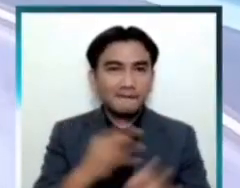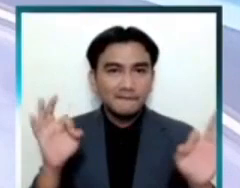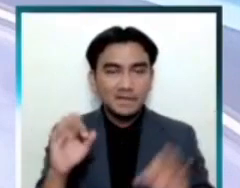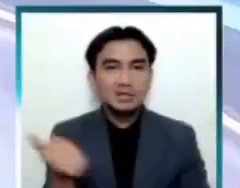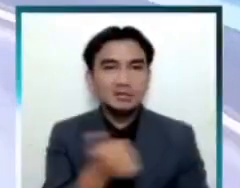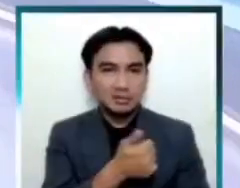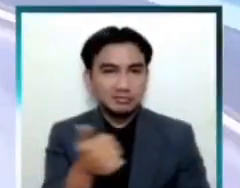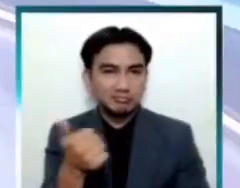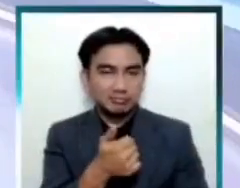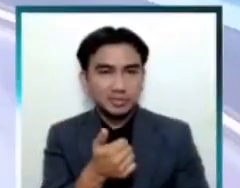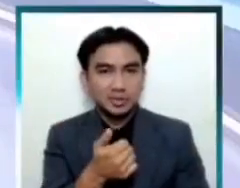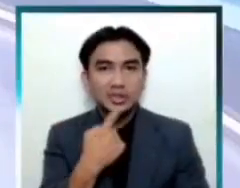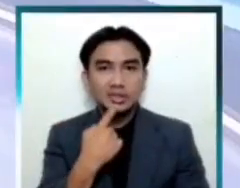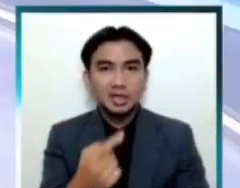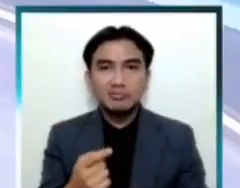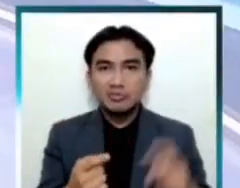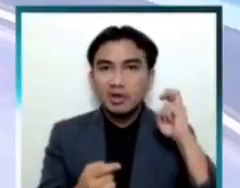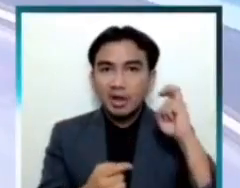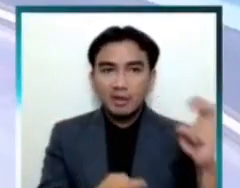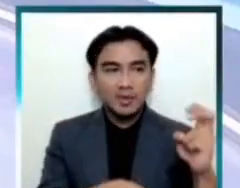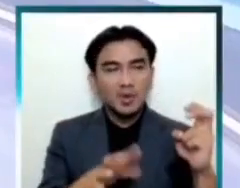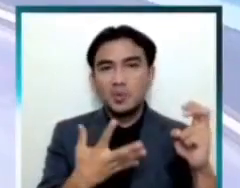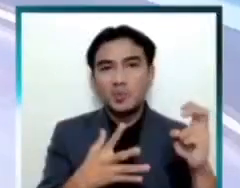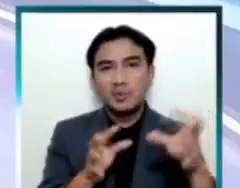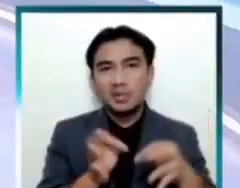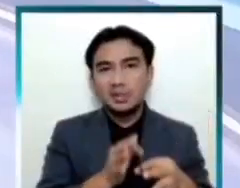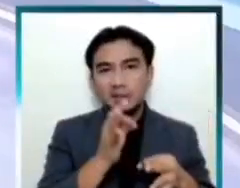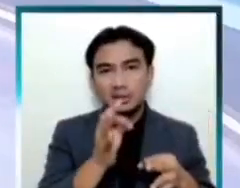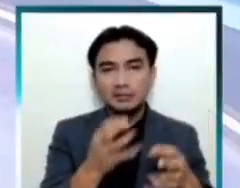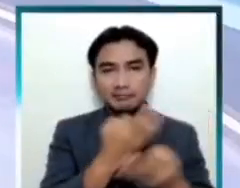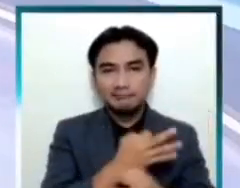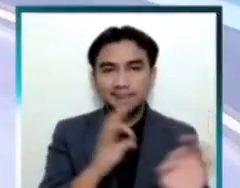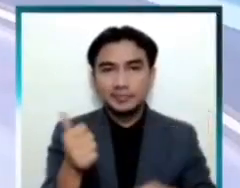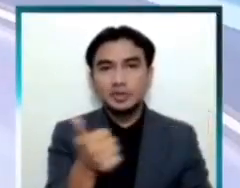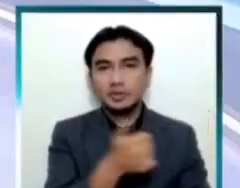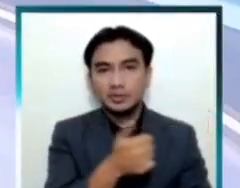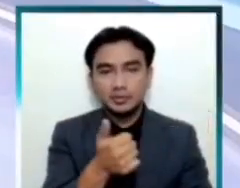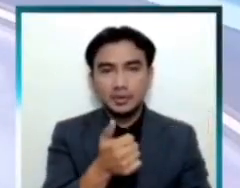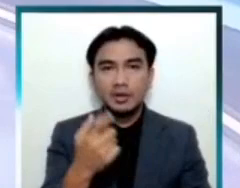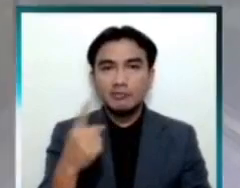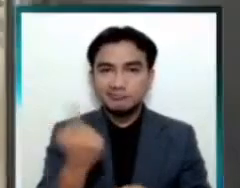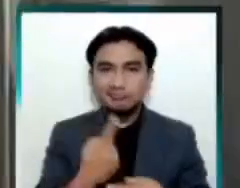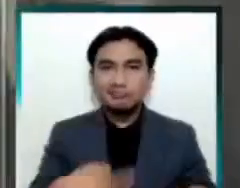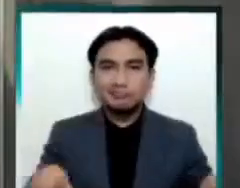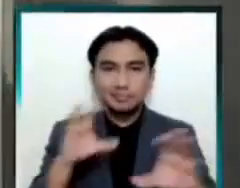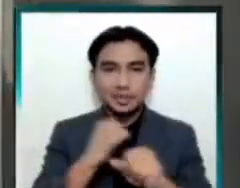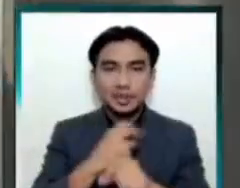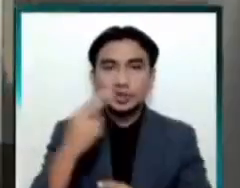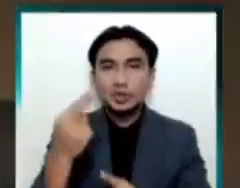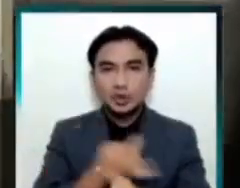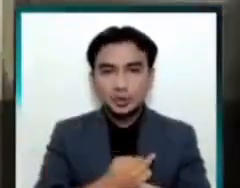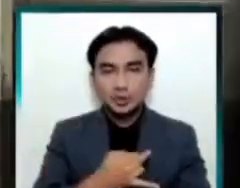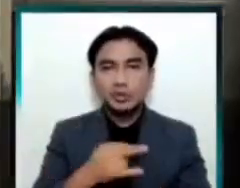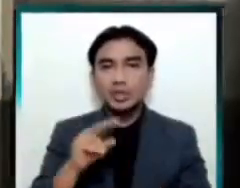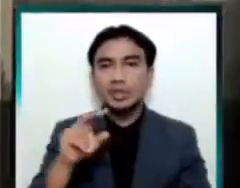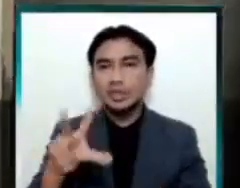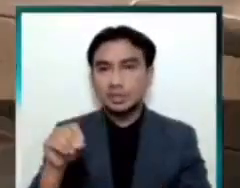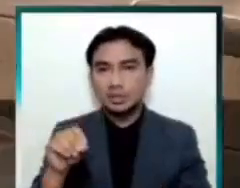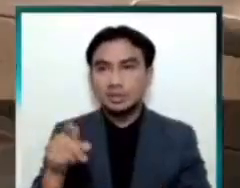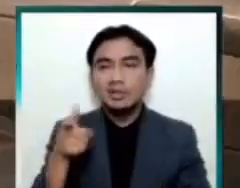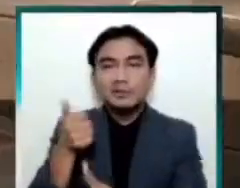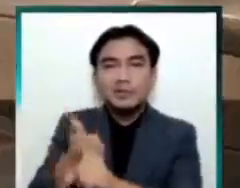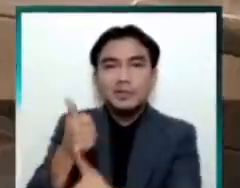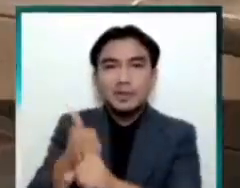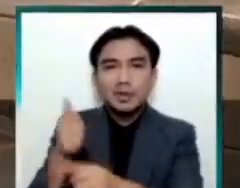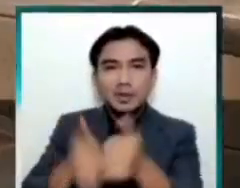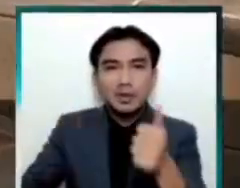MRT-3, wala nang extension ng libreng sakay na magtatapos sa June 30. Nakasalalay na raw sa susunod na administrasyon kung i-extend